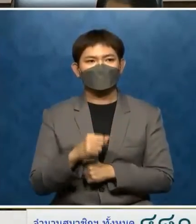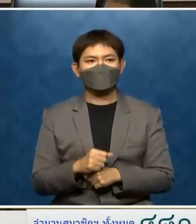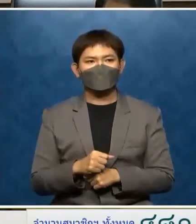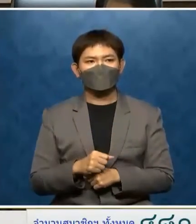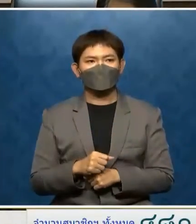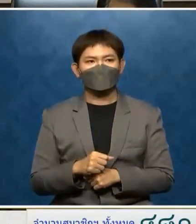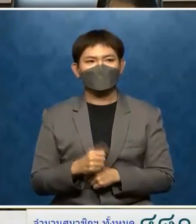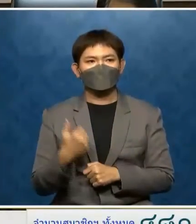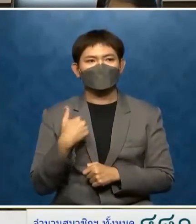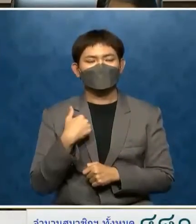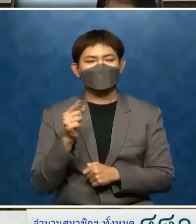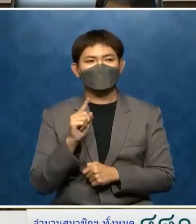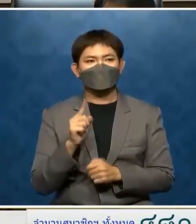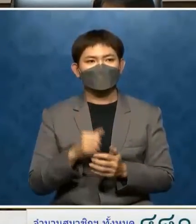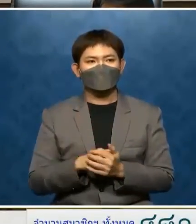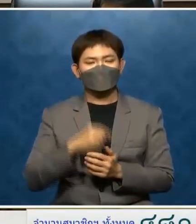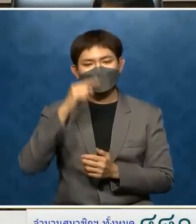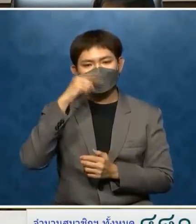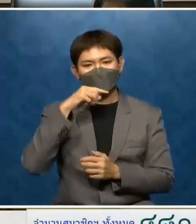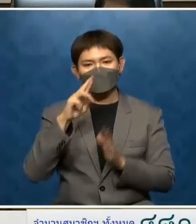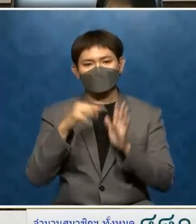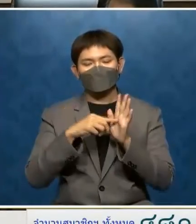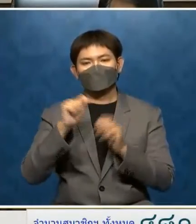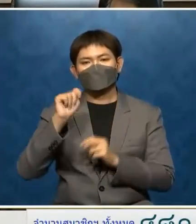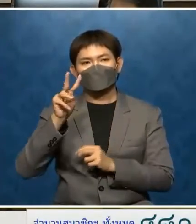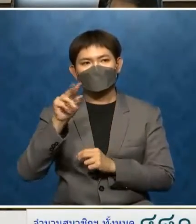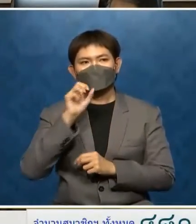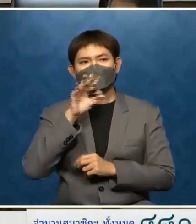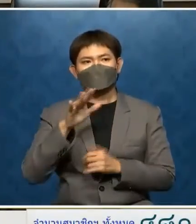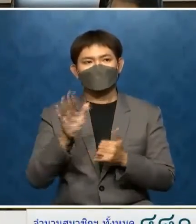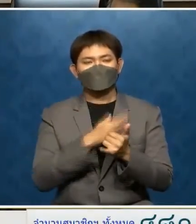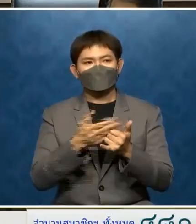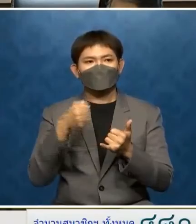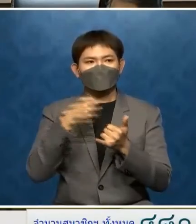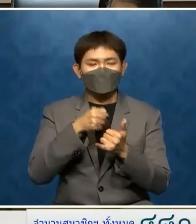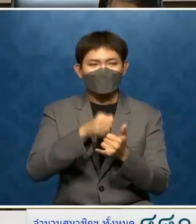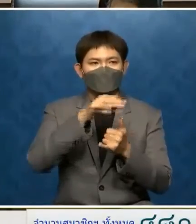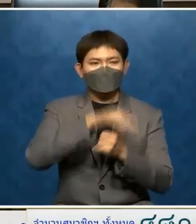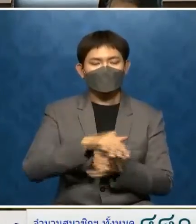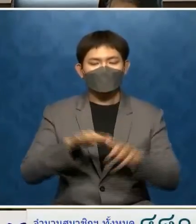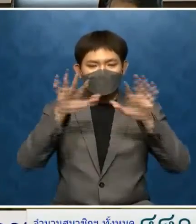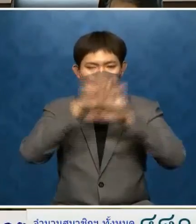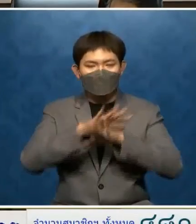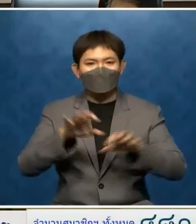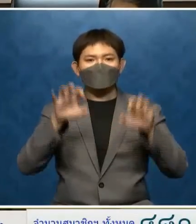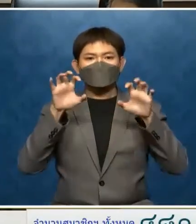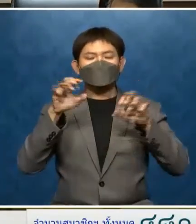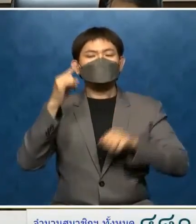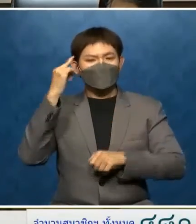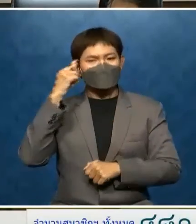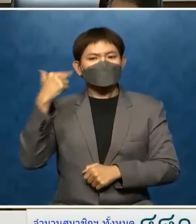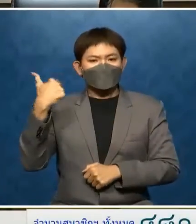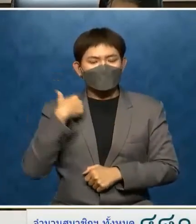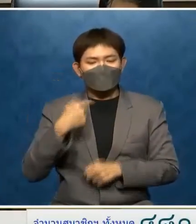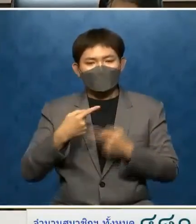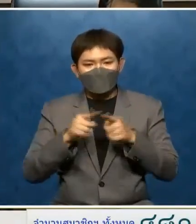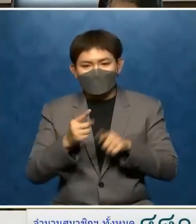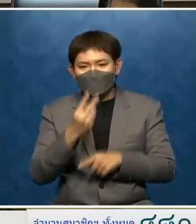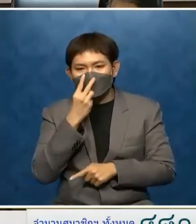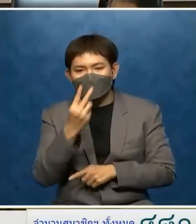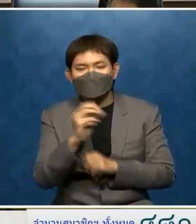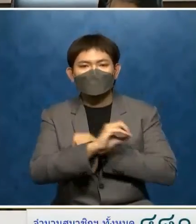พลาสนะคะได้กลาไ้ว่า ซ้อมทรมานก็เหมอนผีรู้ว่ามี แต่ไม่เคยเห็น